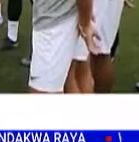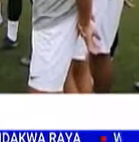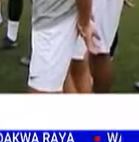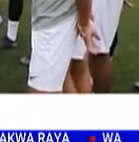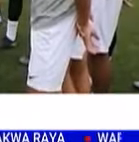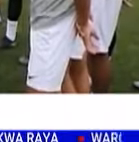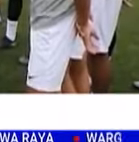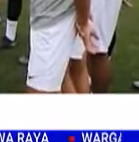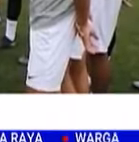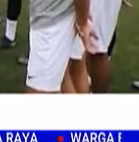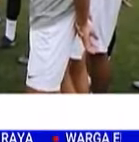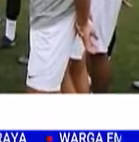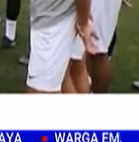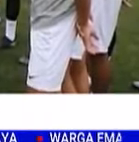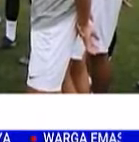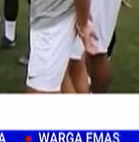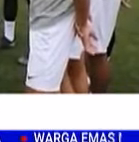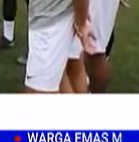FAM.